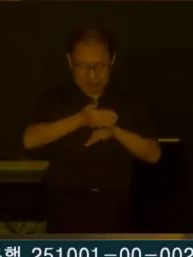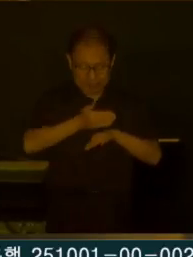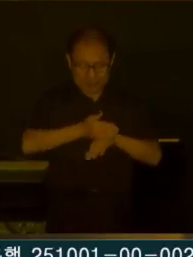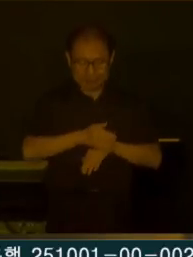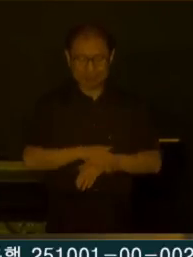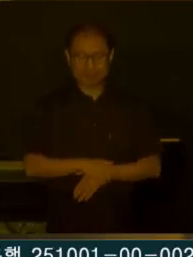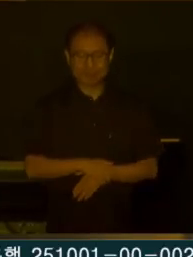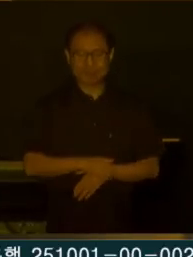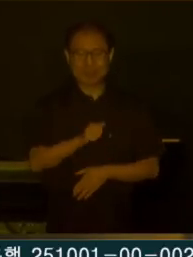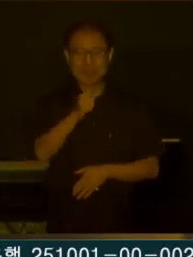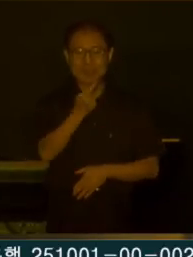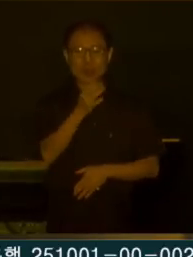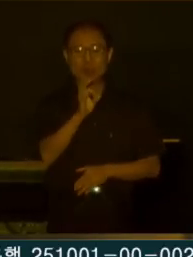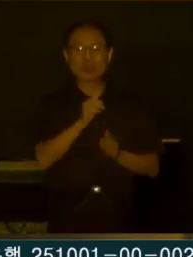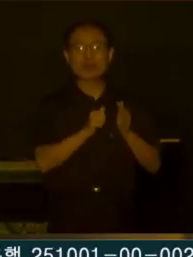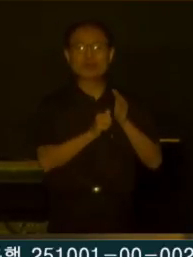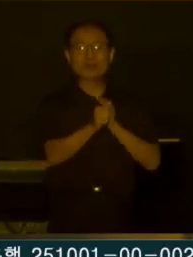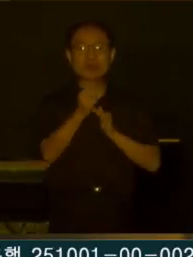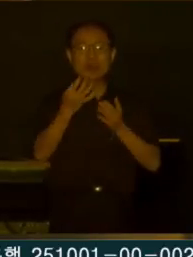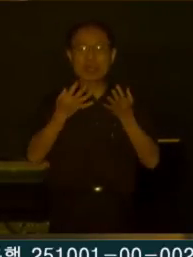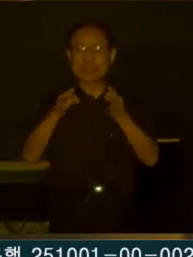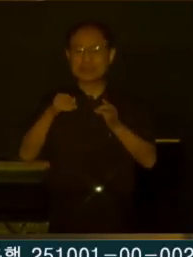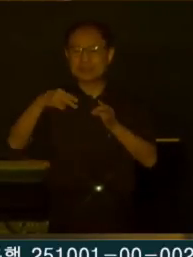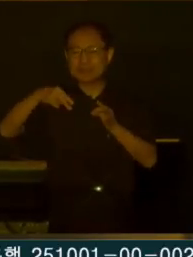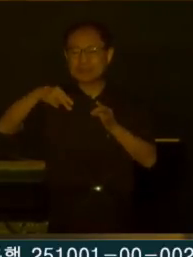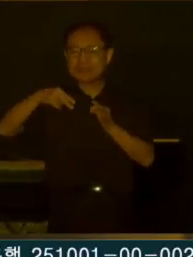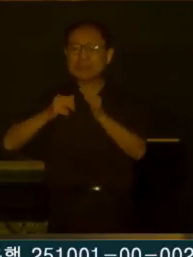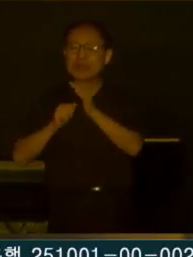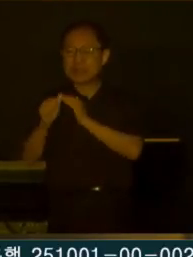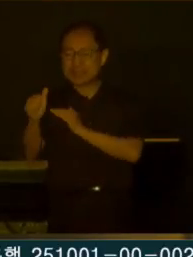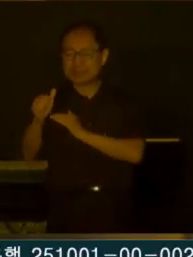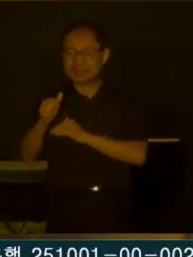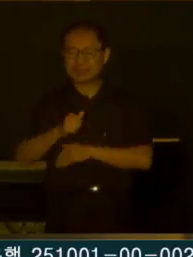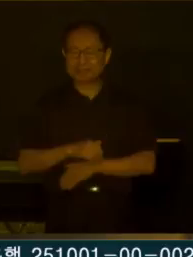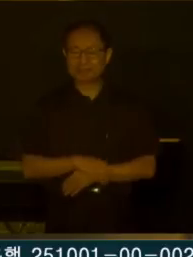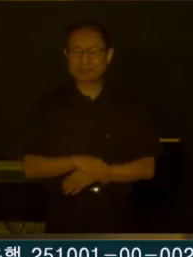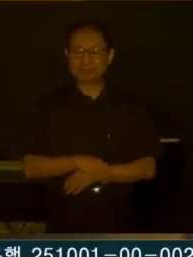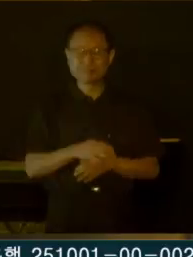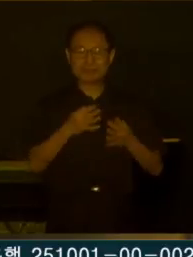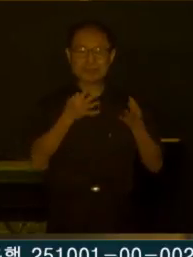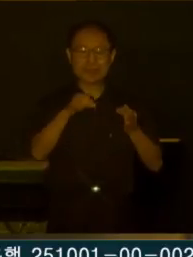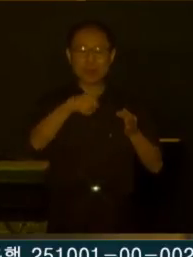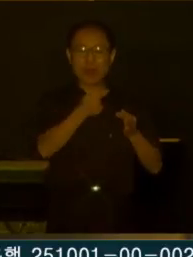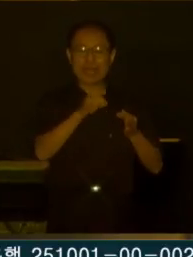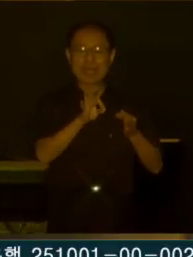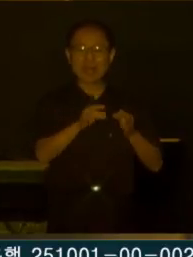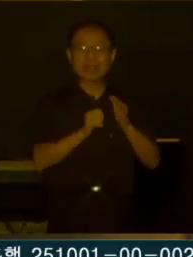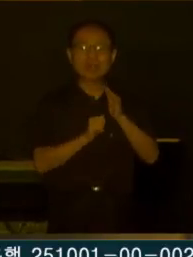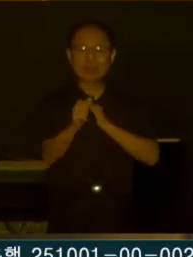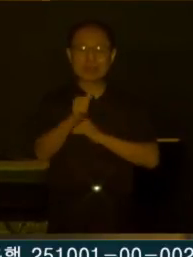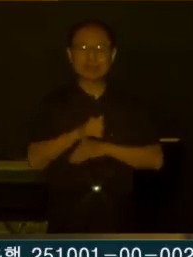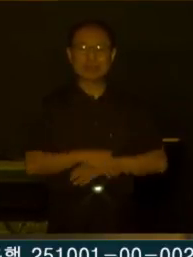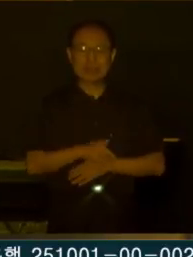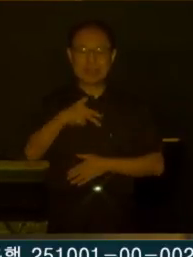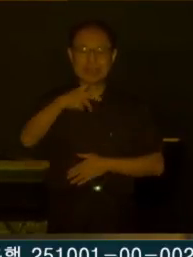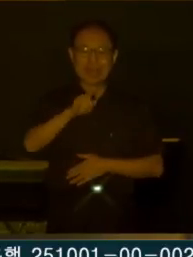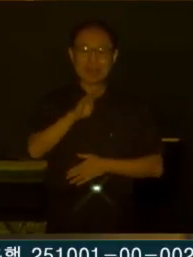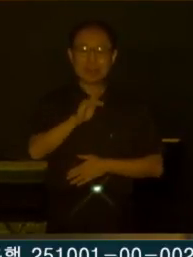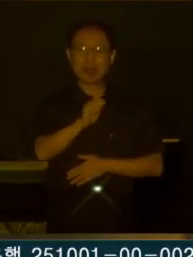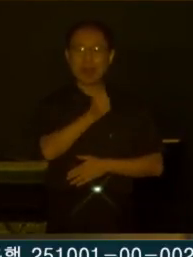고맙습니다. 홍영표 원내대표님, 김성태 원내대표님, 김관영 원내대표님,